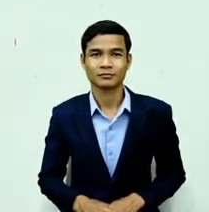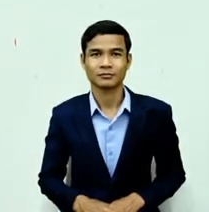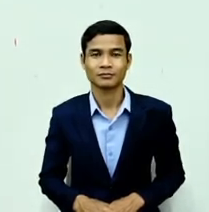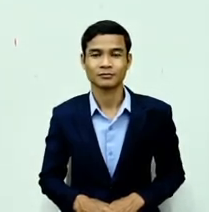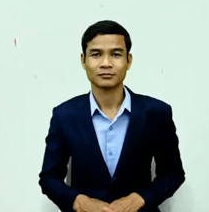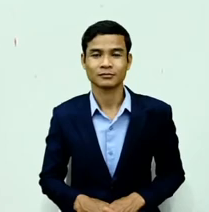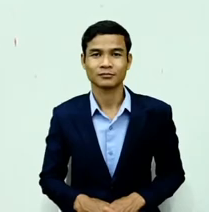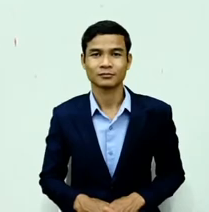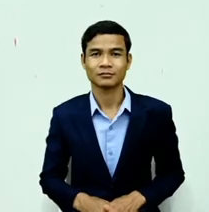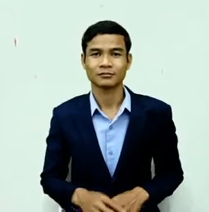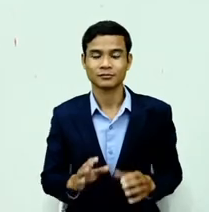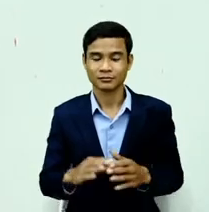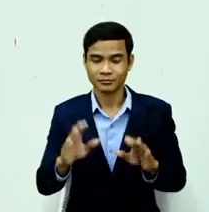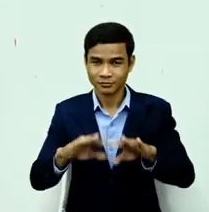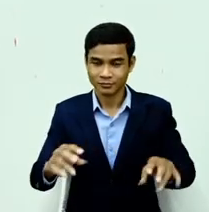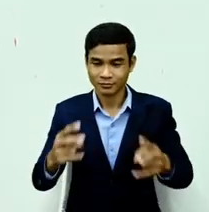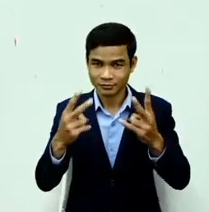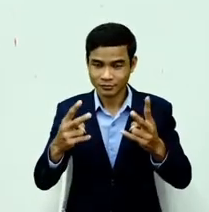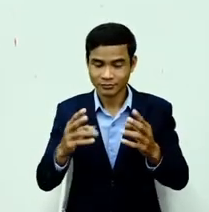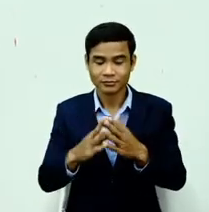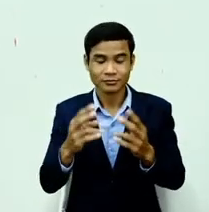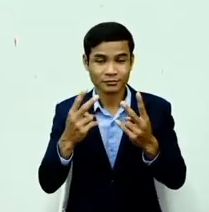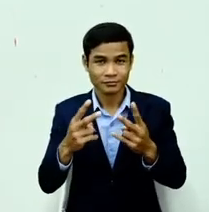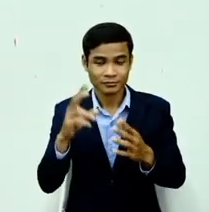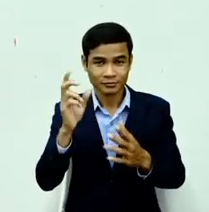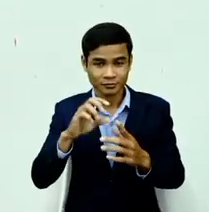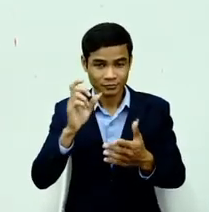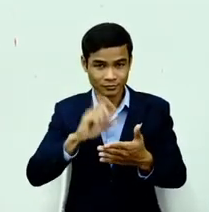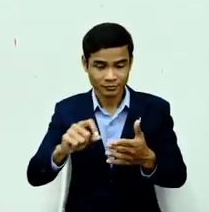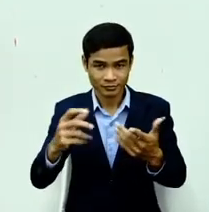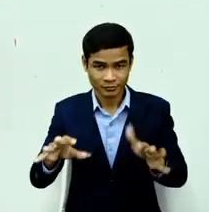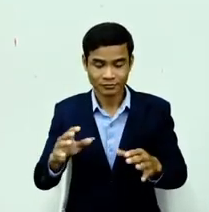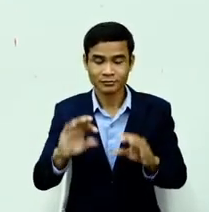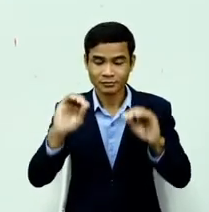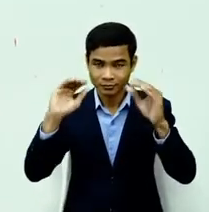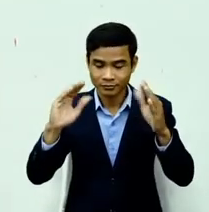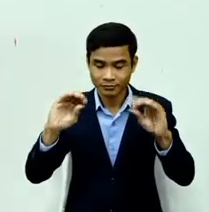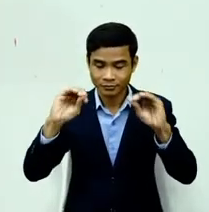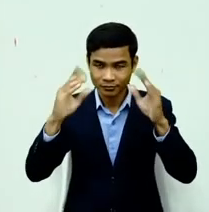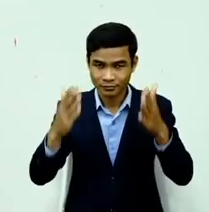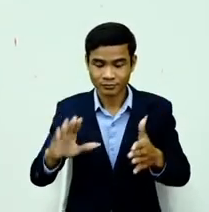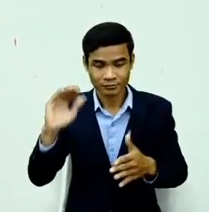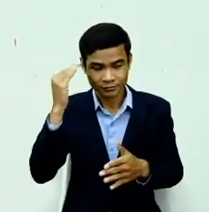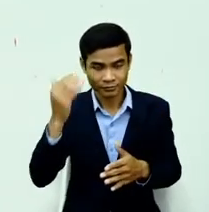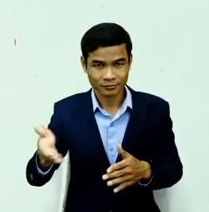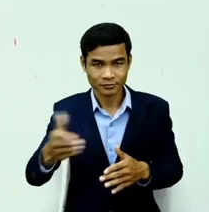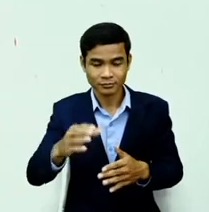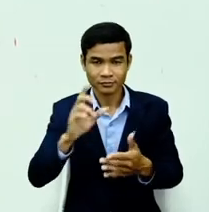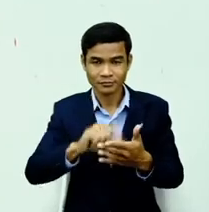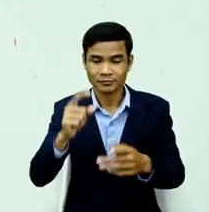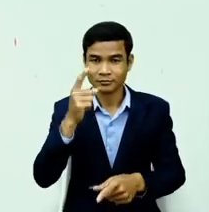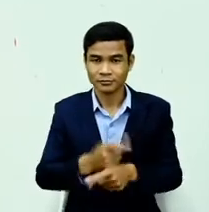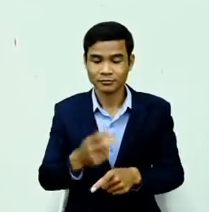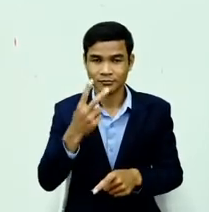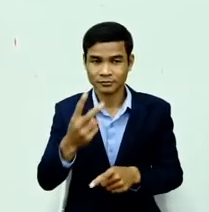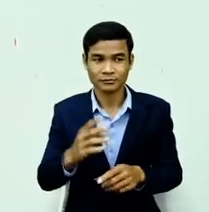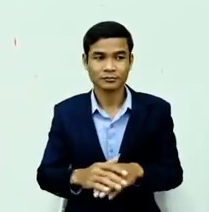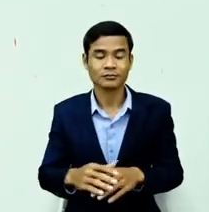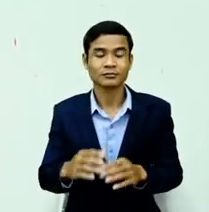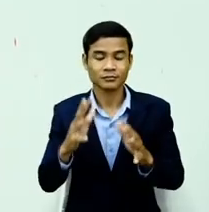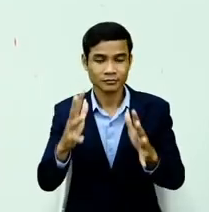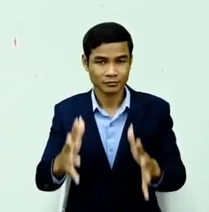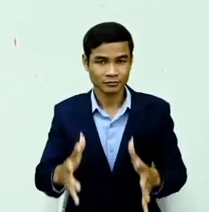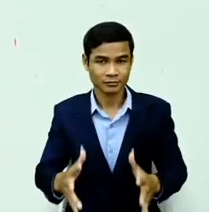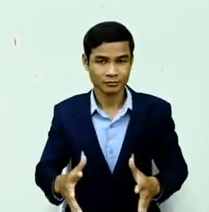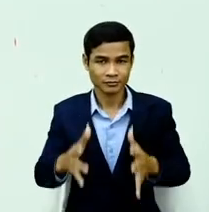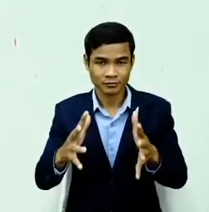triem rich wa cha hai phteang pat tang ak ne sa se hai rinai sang kam ta kon ka kat chi sa se trem trae na ta phteang ptoat rote